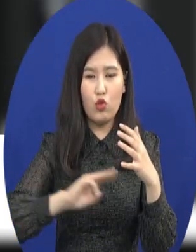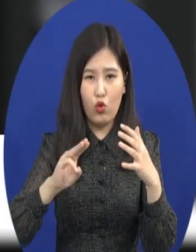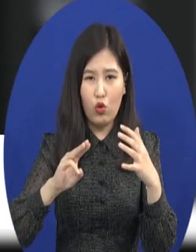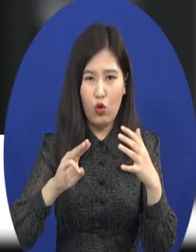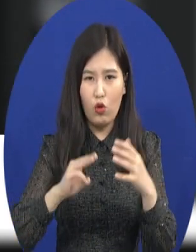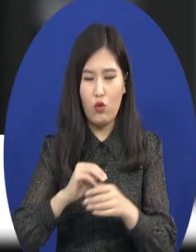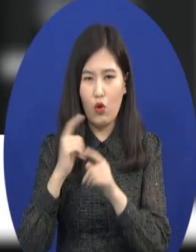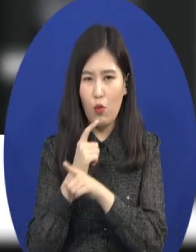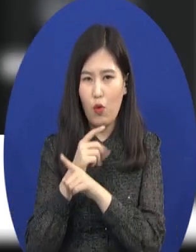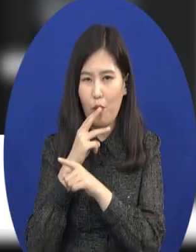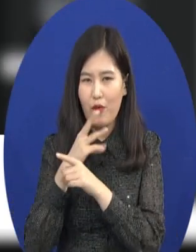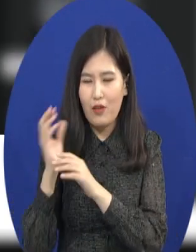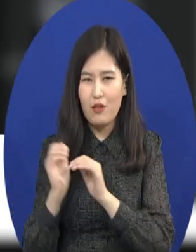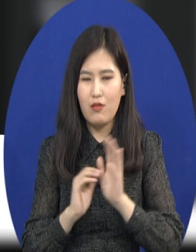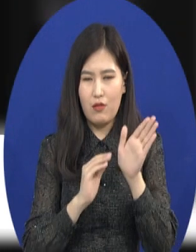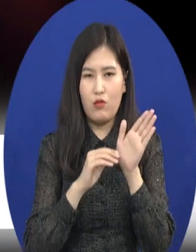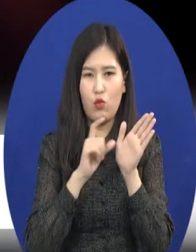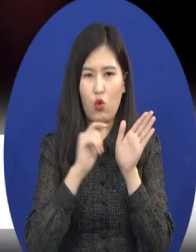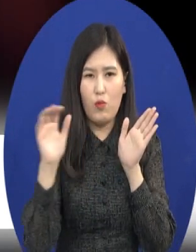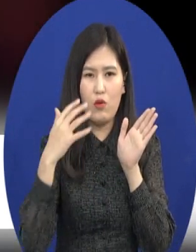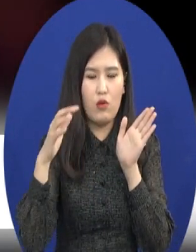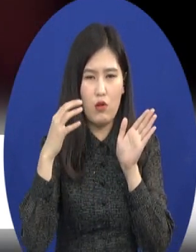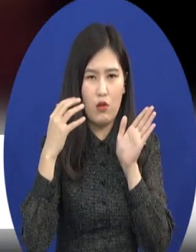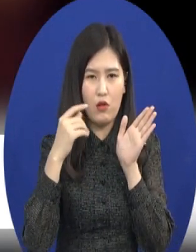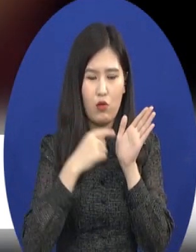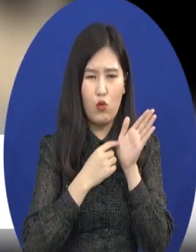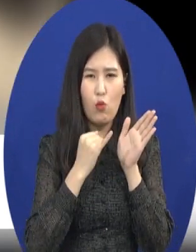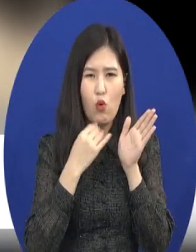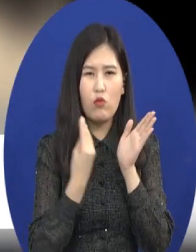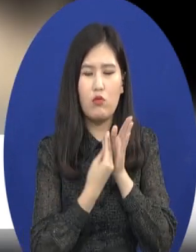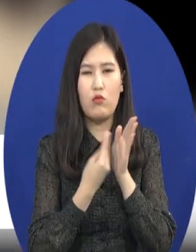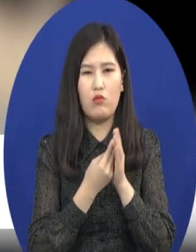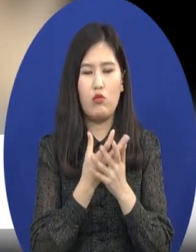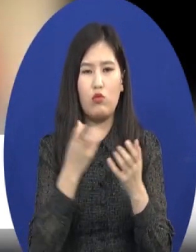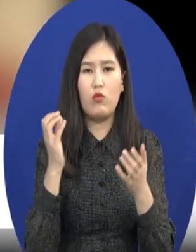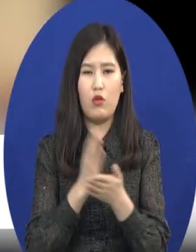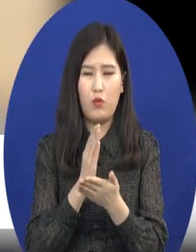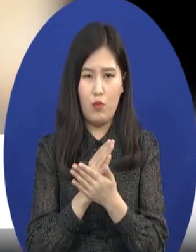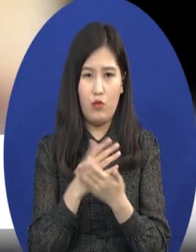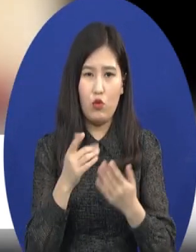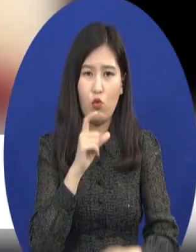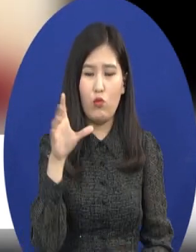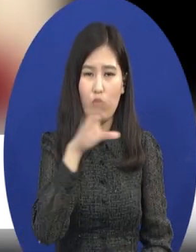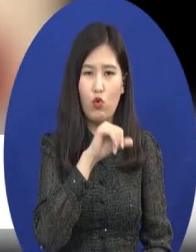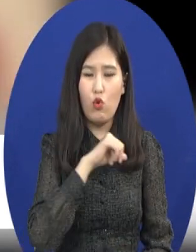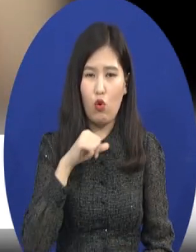бий. Тиймээс хийж байгаа нэвтрүүлэгтээ тодорхой босох хязгаар тавьж, эцэг эхчүүд ч хүүхдийнхээ цахим хэрэглээг хянаж үзэх цаг болжээ.